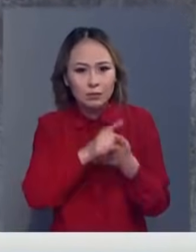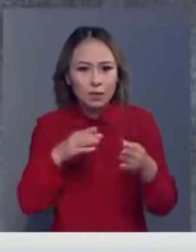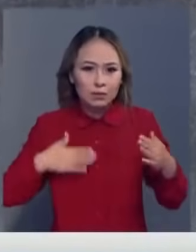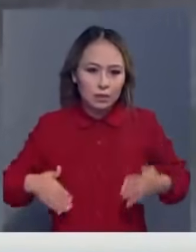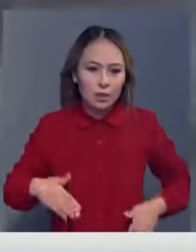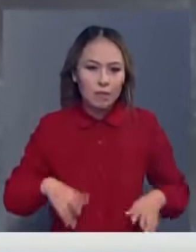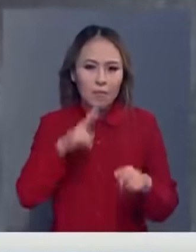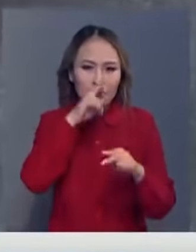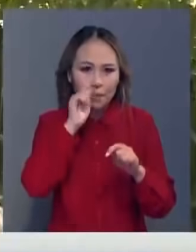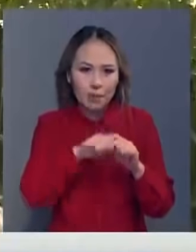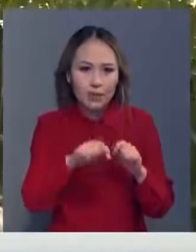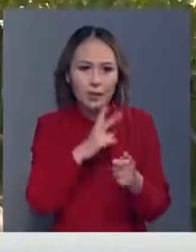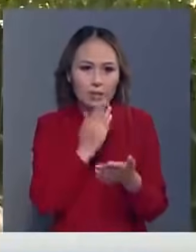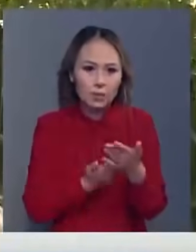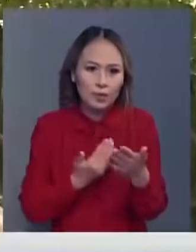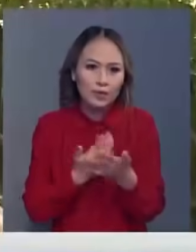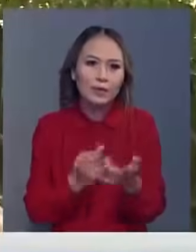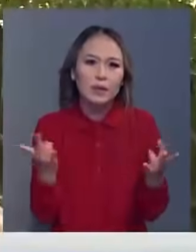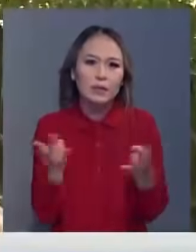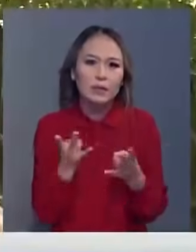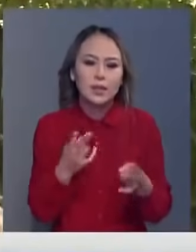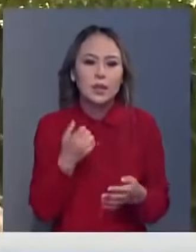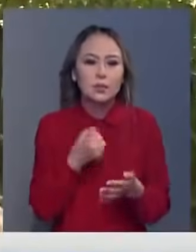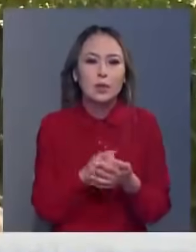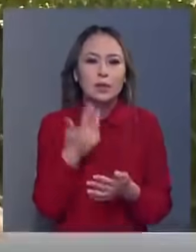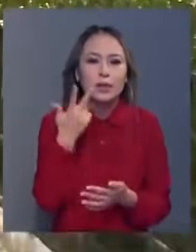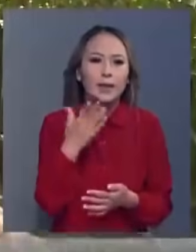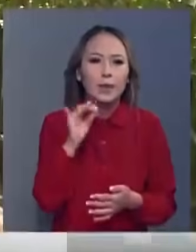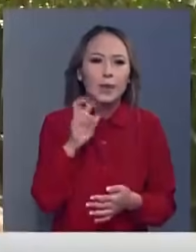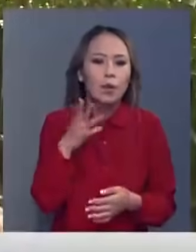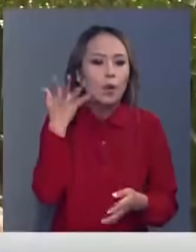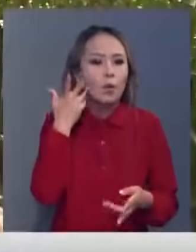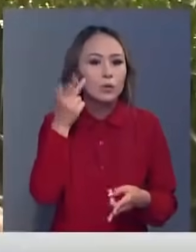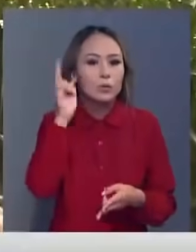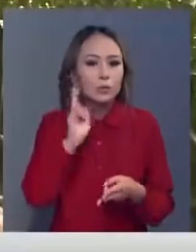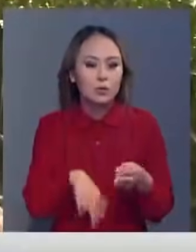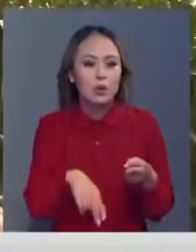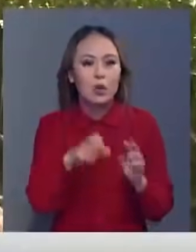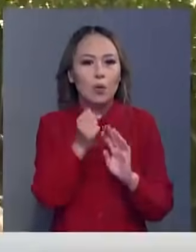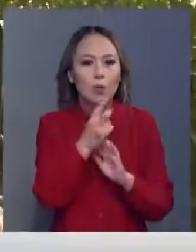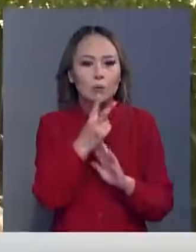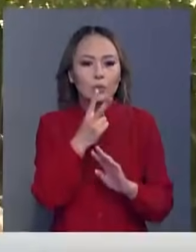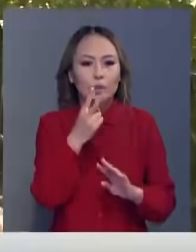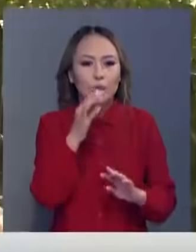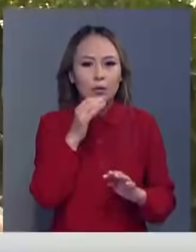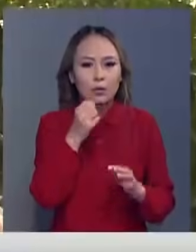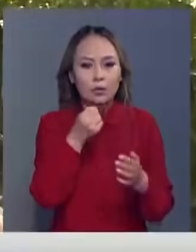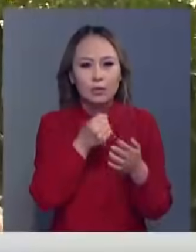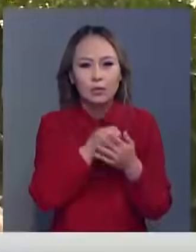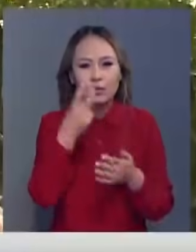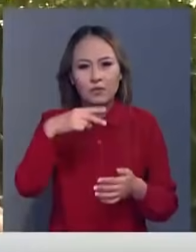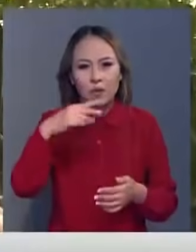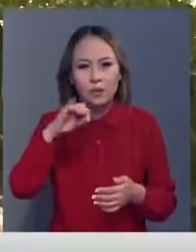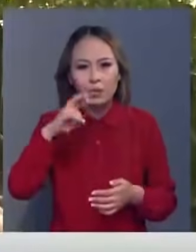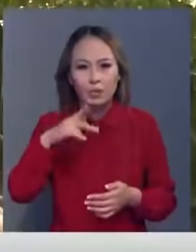тексеріп, соны да айту керек қой. 3-ші шілдеге дейін барлығы тапсырып болғаннан кейін 13-ші шілде мен 20-шы шілде аралығында